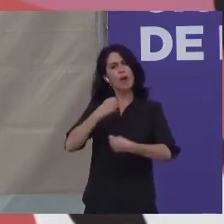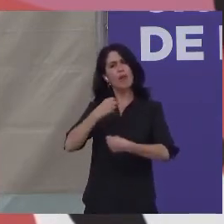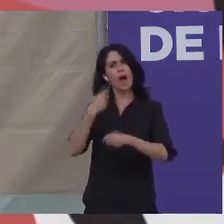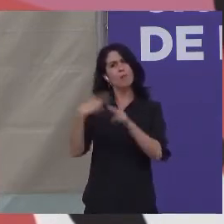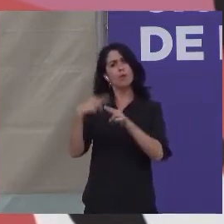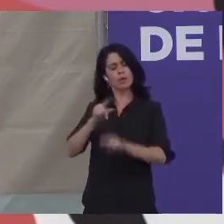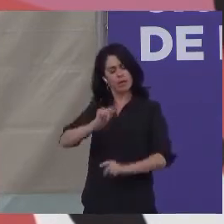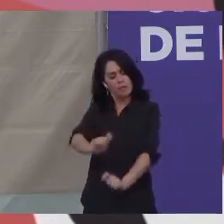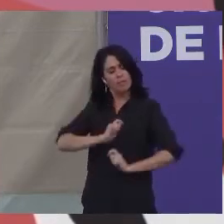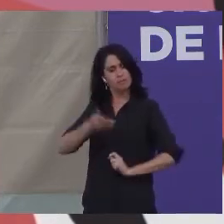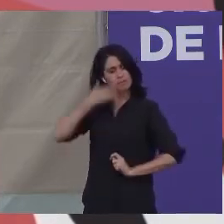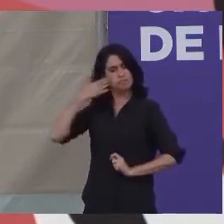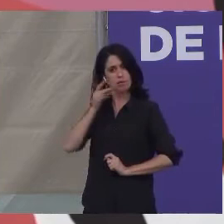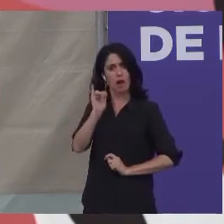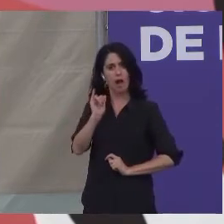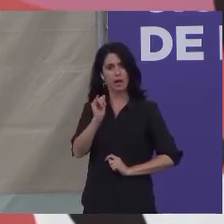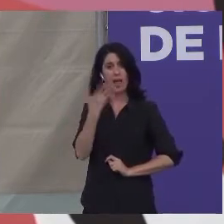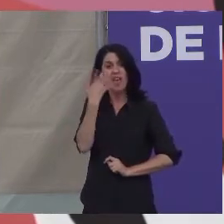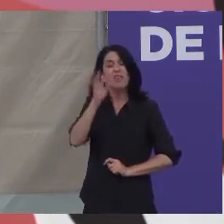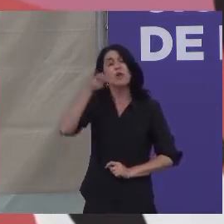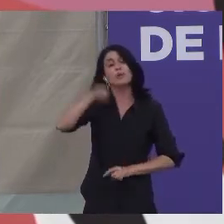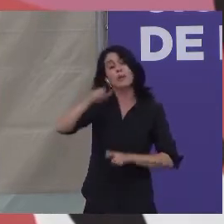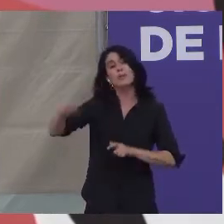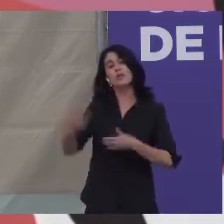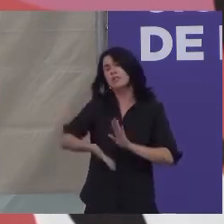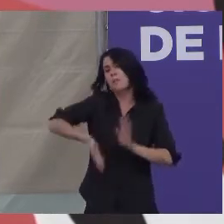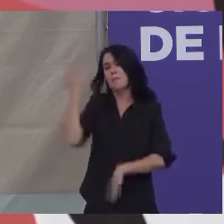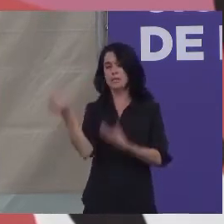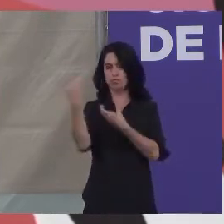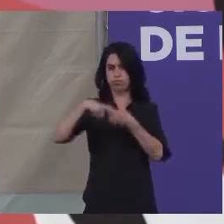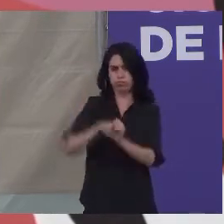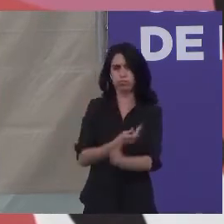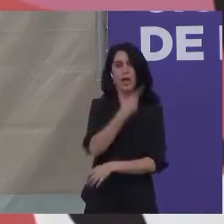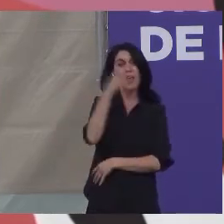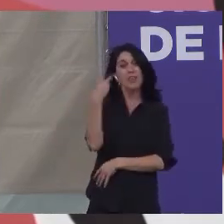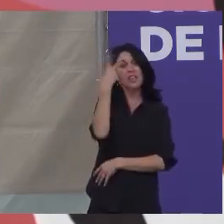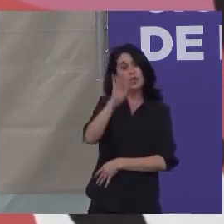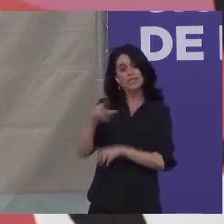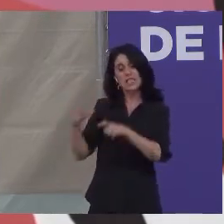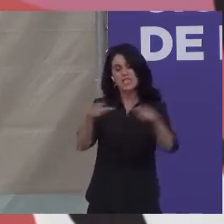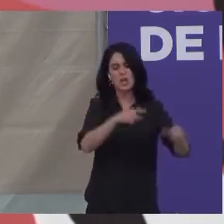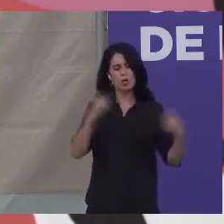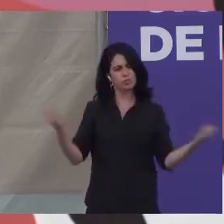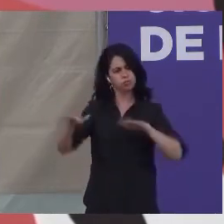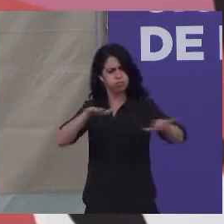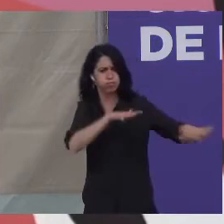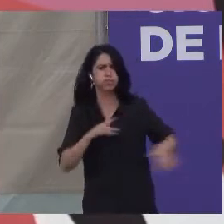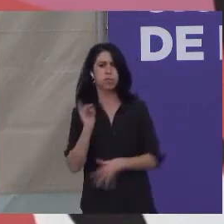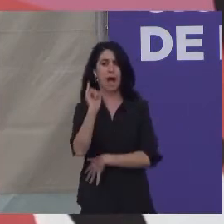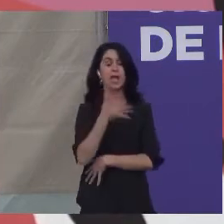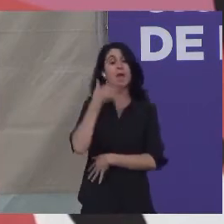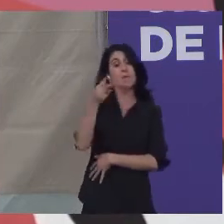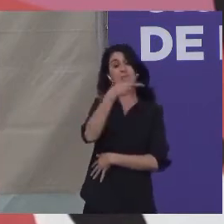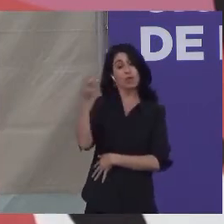sentir-nos orgulloses, amb més de 50.000 persones inscrites, amb més de 120 cercles actius i uns altres